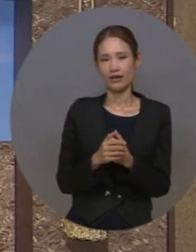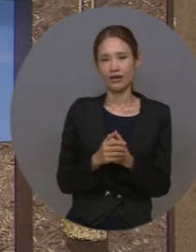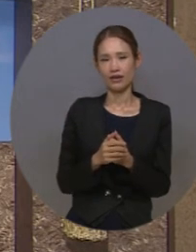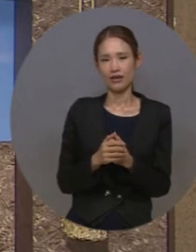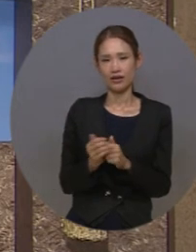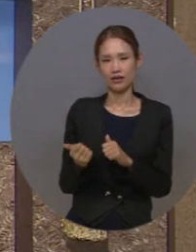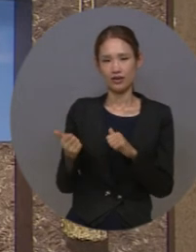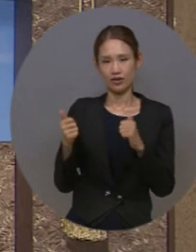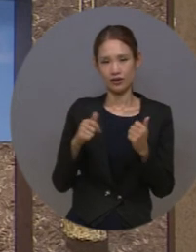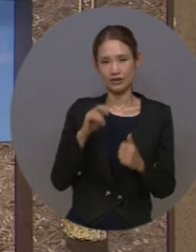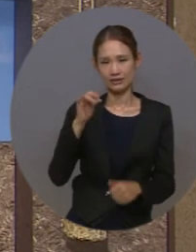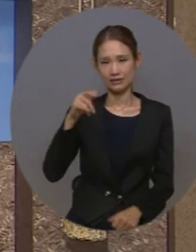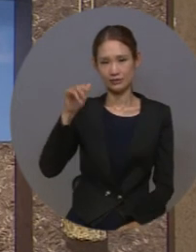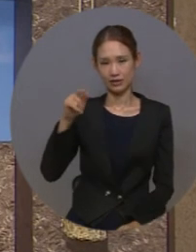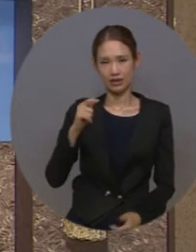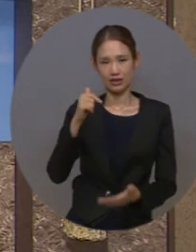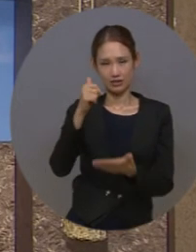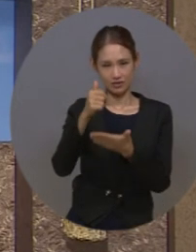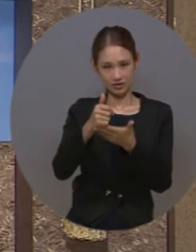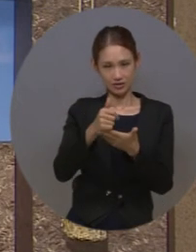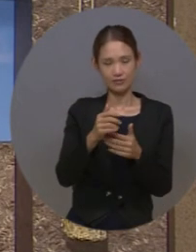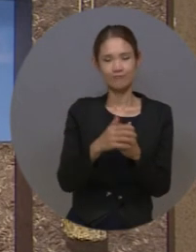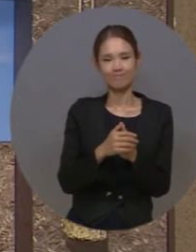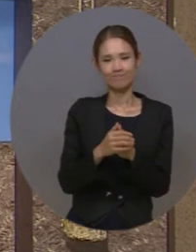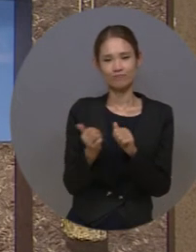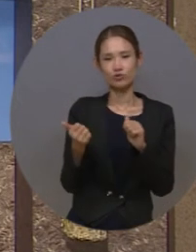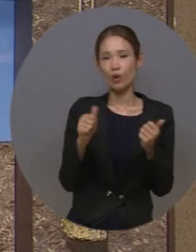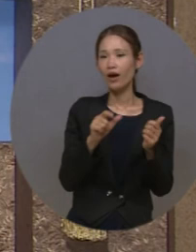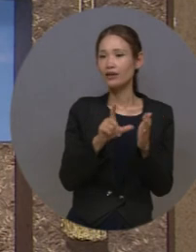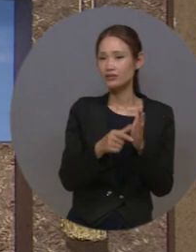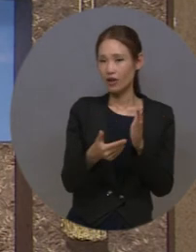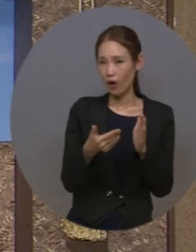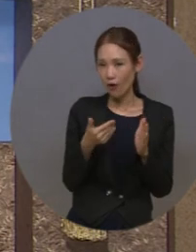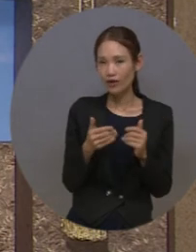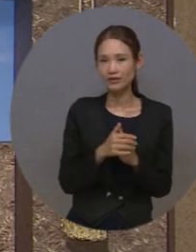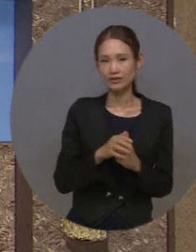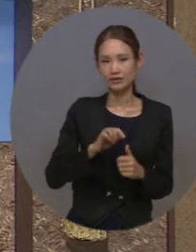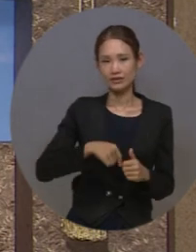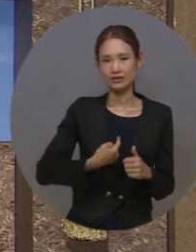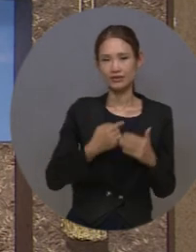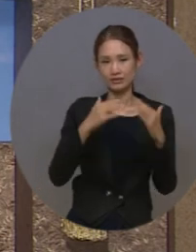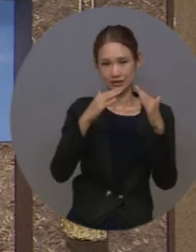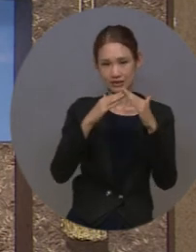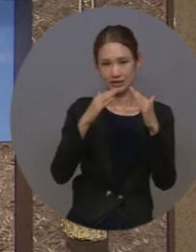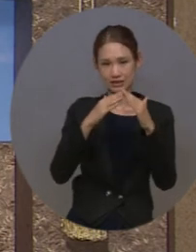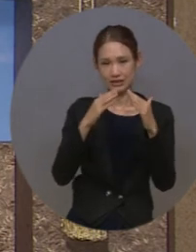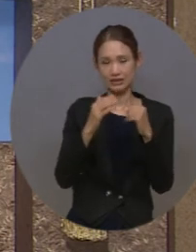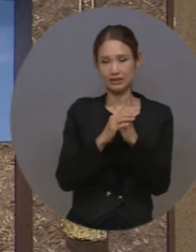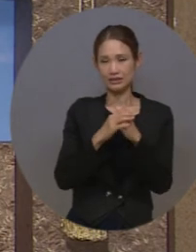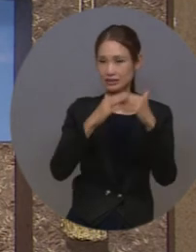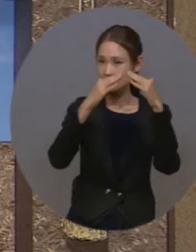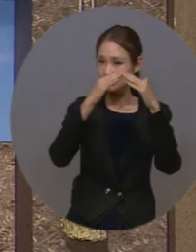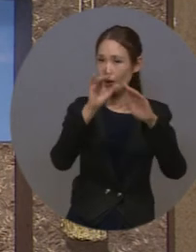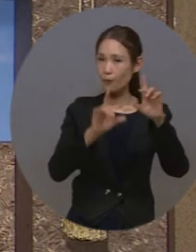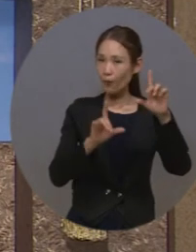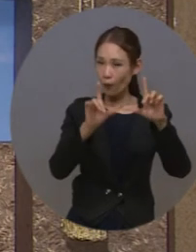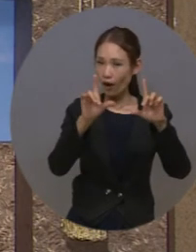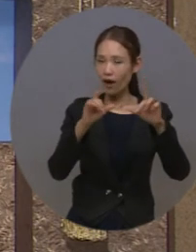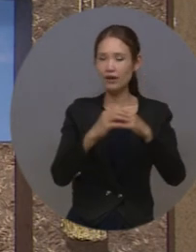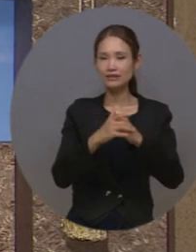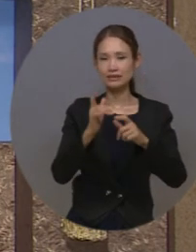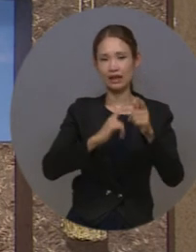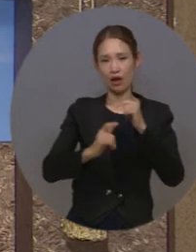우리 그 심재덕 그 당시 시장님이 돌아가실 전에 자기 그 집을